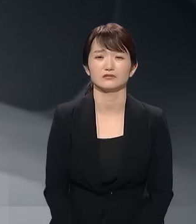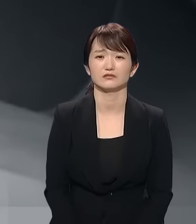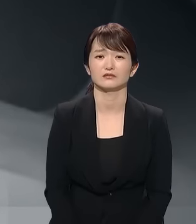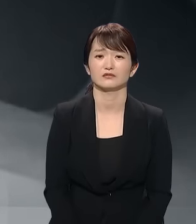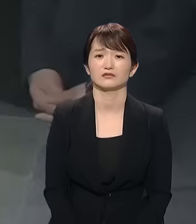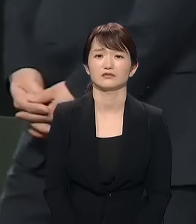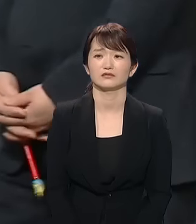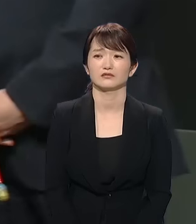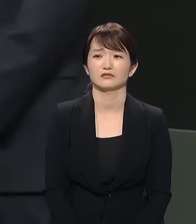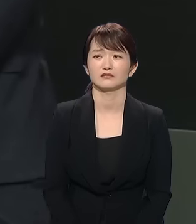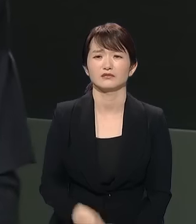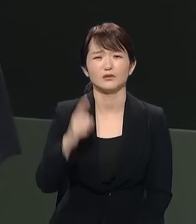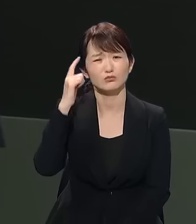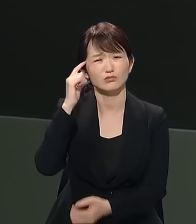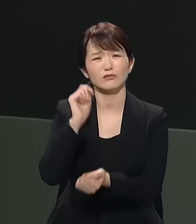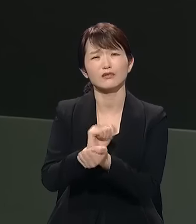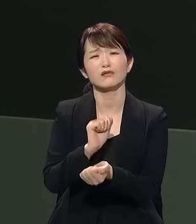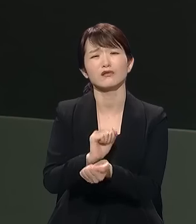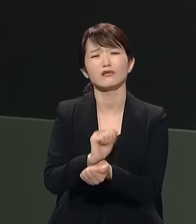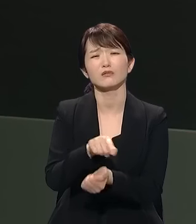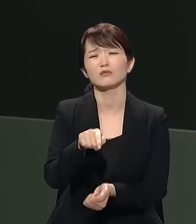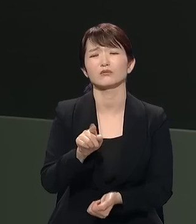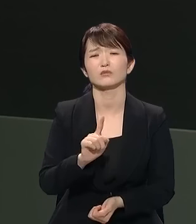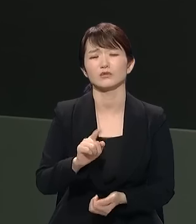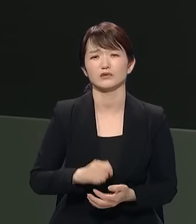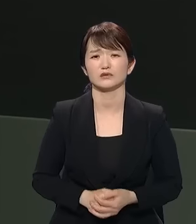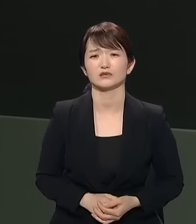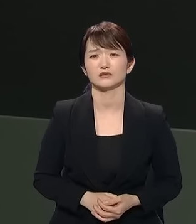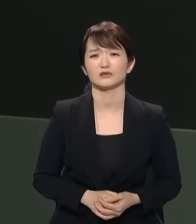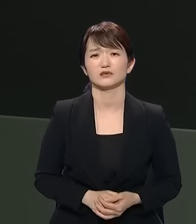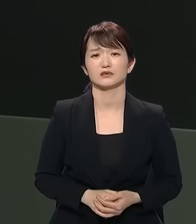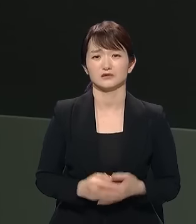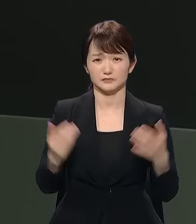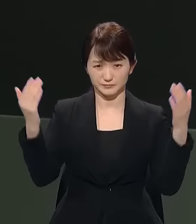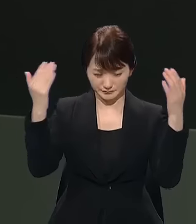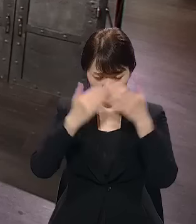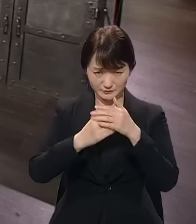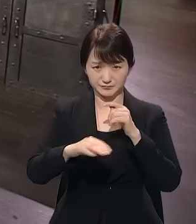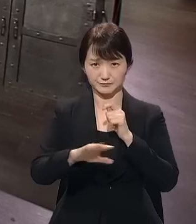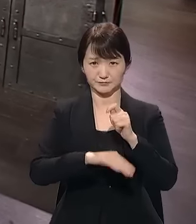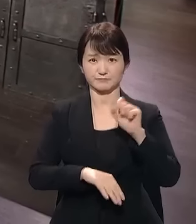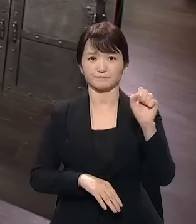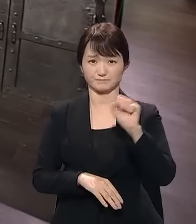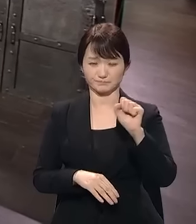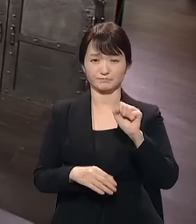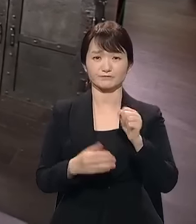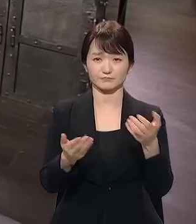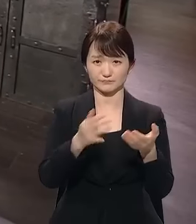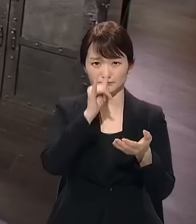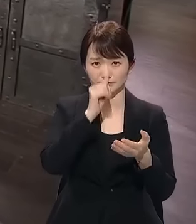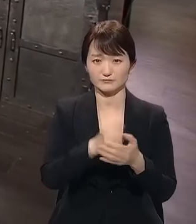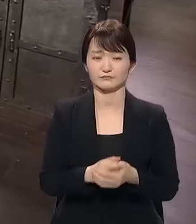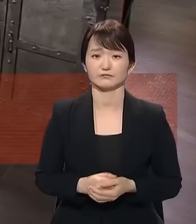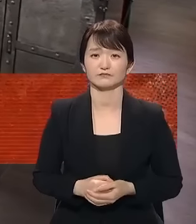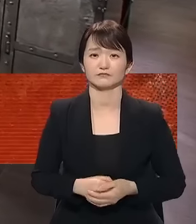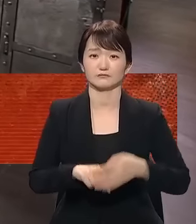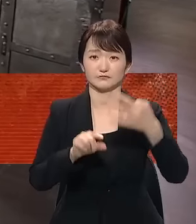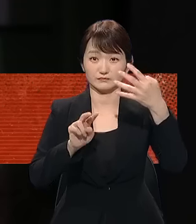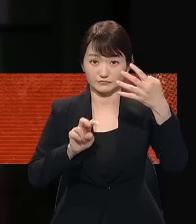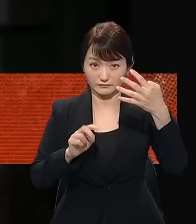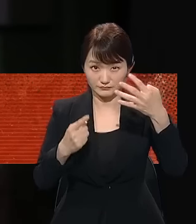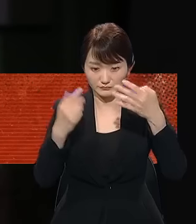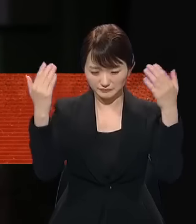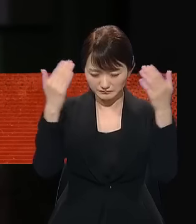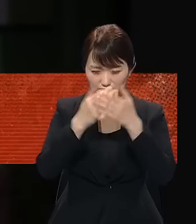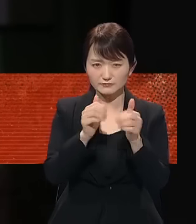아, 진짜 왜 저러고 사니 정말. 네, 제보자는 야간에만 택시 운전을 하고 있습니다. 그런데 지난달 21일 밤 남자